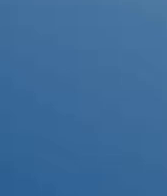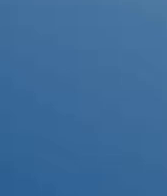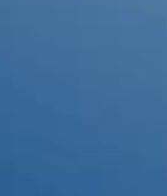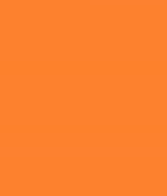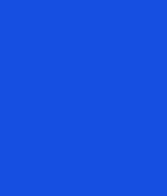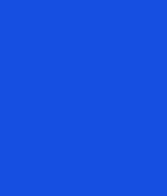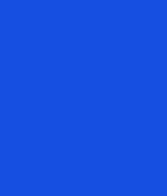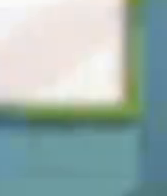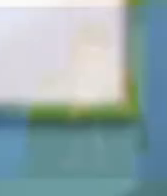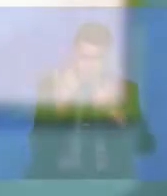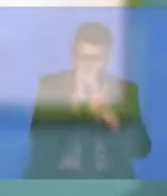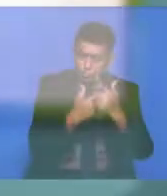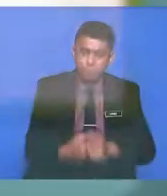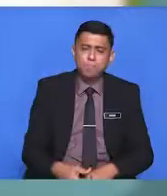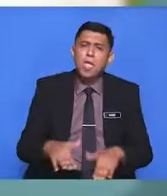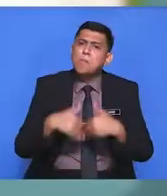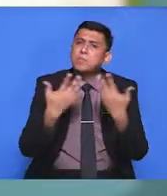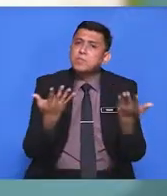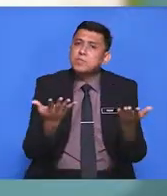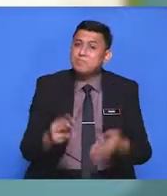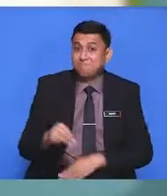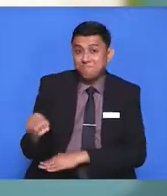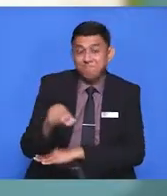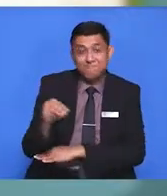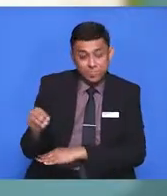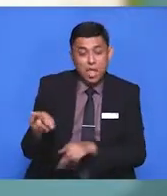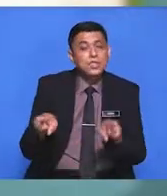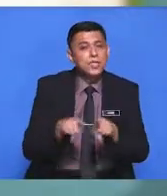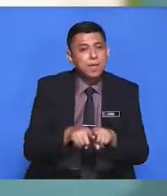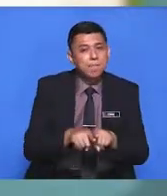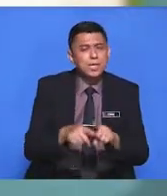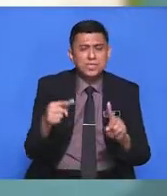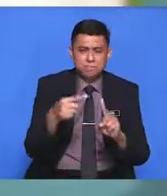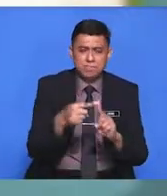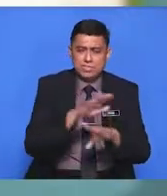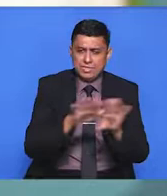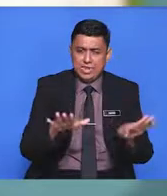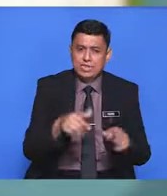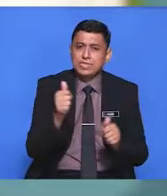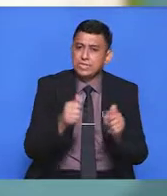wang kertas. Macam mana murid-murid? Sama ke tidak dengan jawapan kamu?